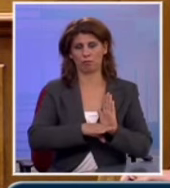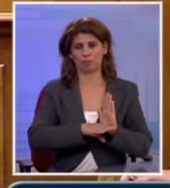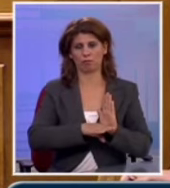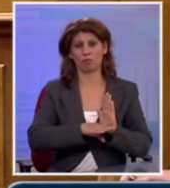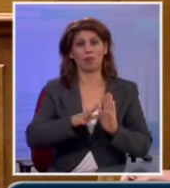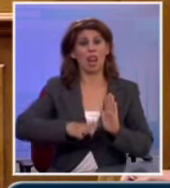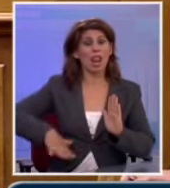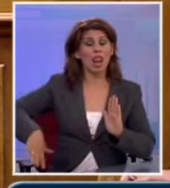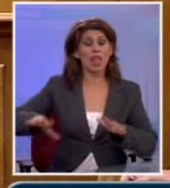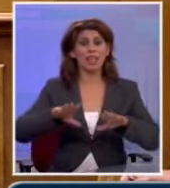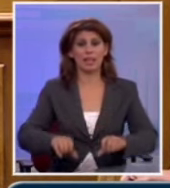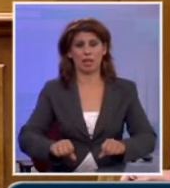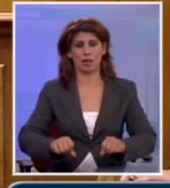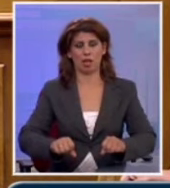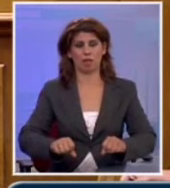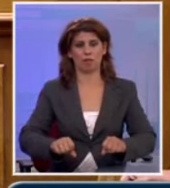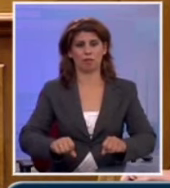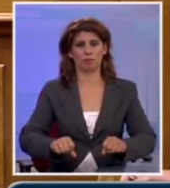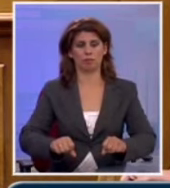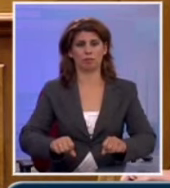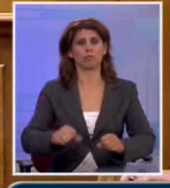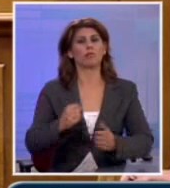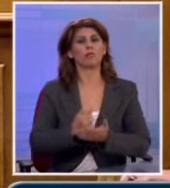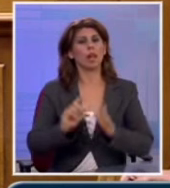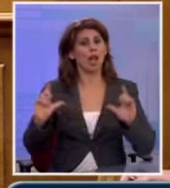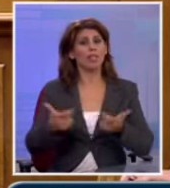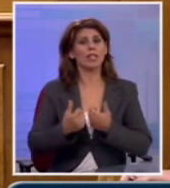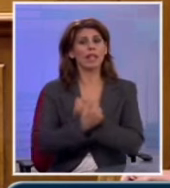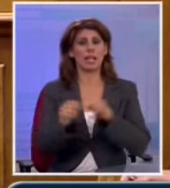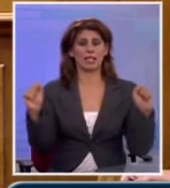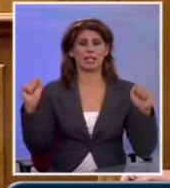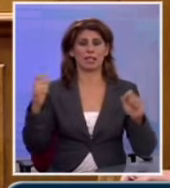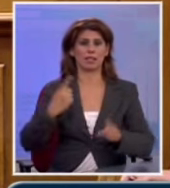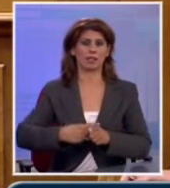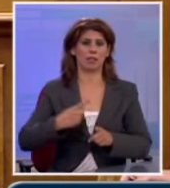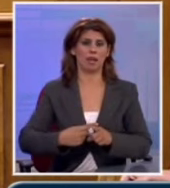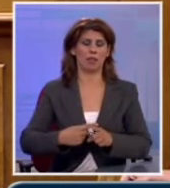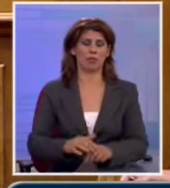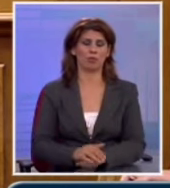τη λαϊκή κυριαρχία και την εθνική ανεξαρτησία της πατρίδας μας.